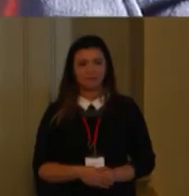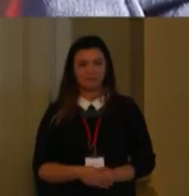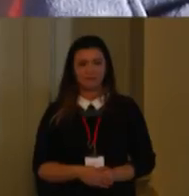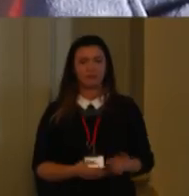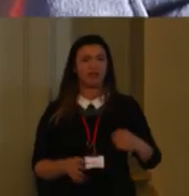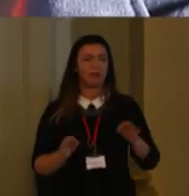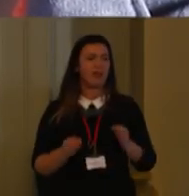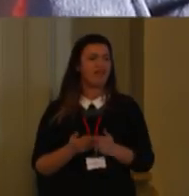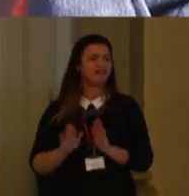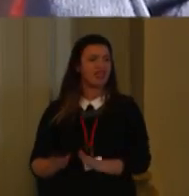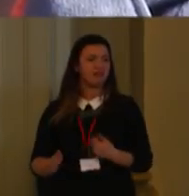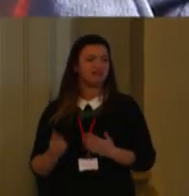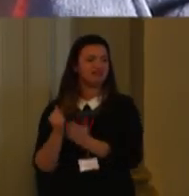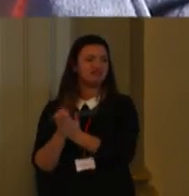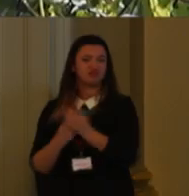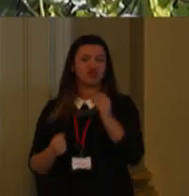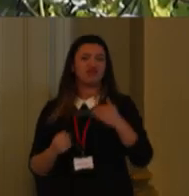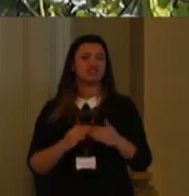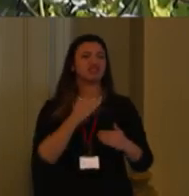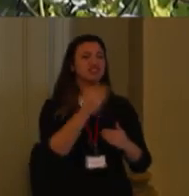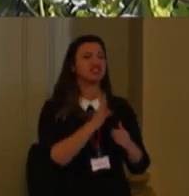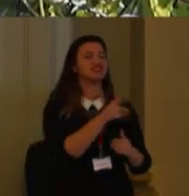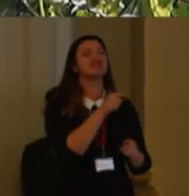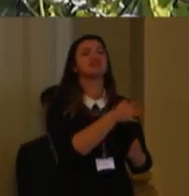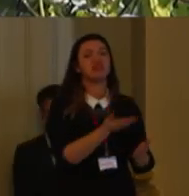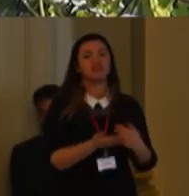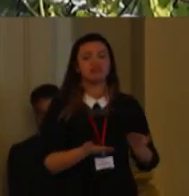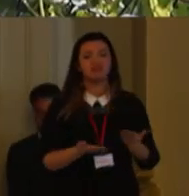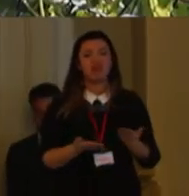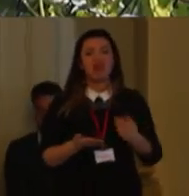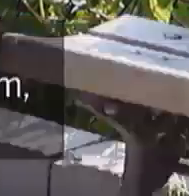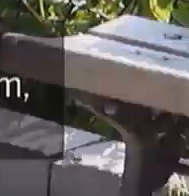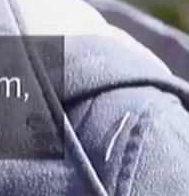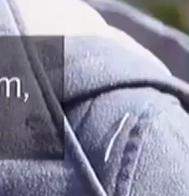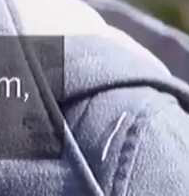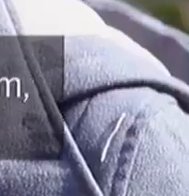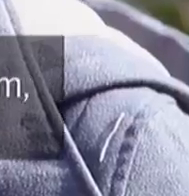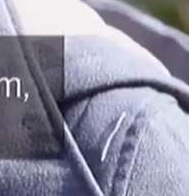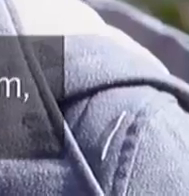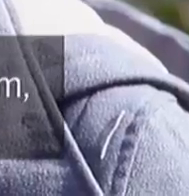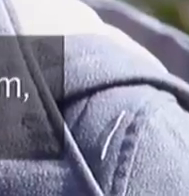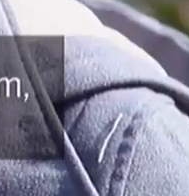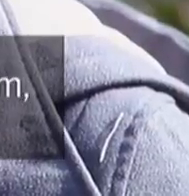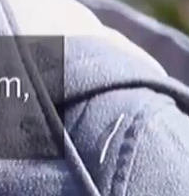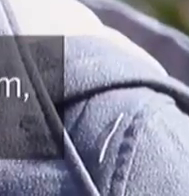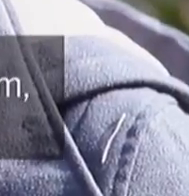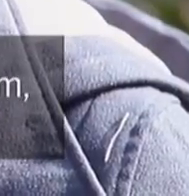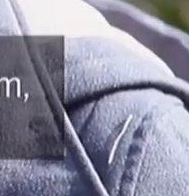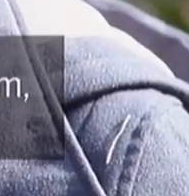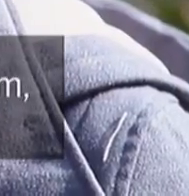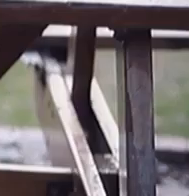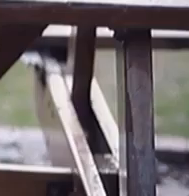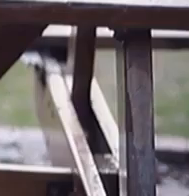Genellikle evdeyim. Çok fazla dışarı çıkan birisi değilim. Silmesi, süpürmesi, mutfağı temizlemesi, banyoyu temizlemesi,